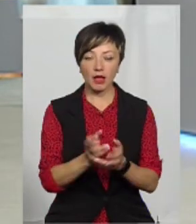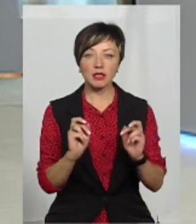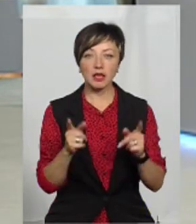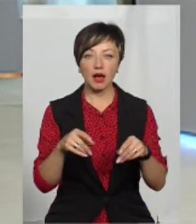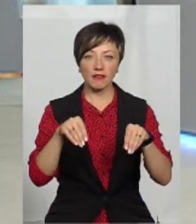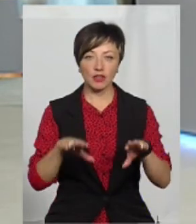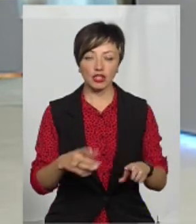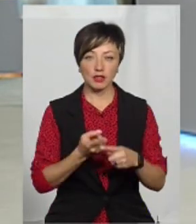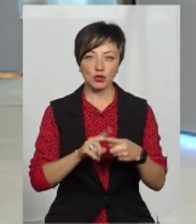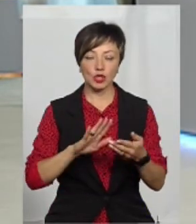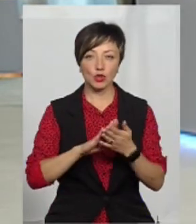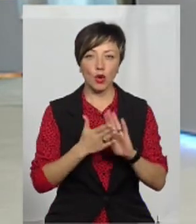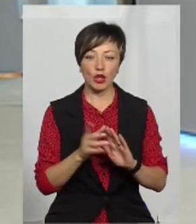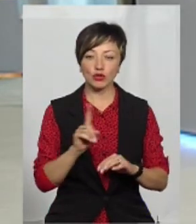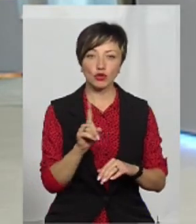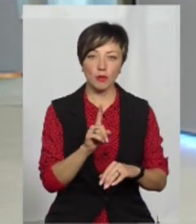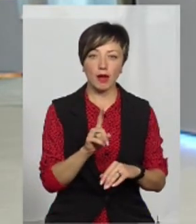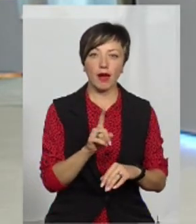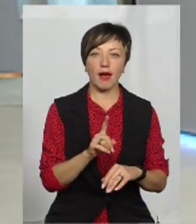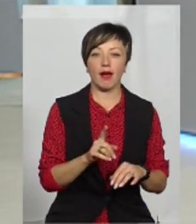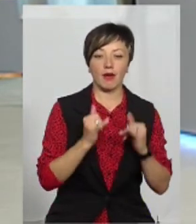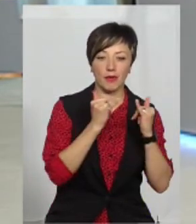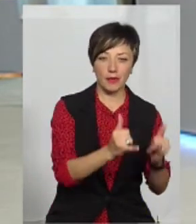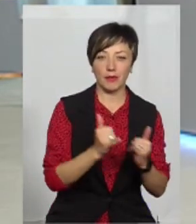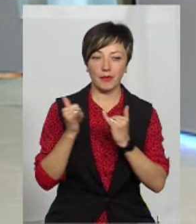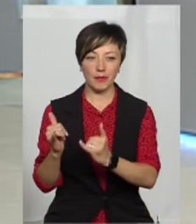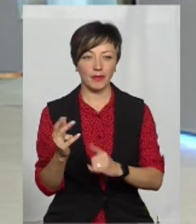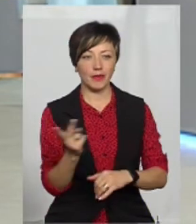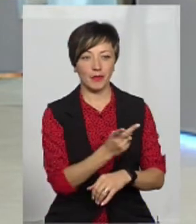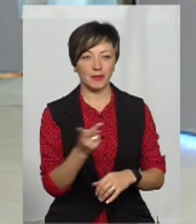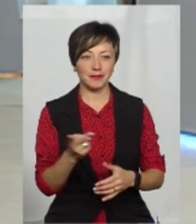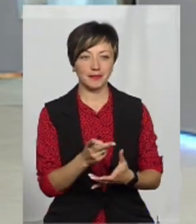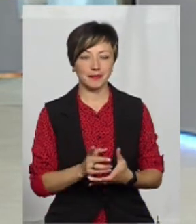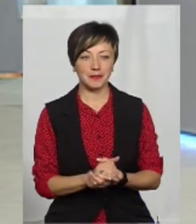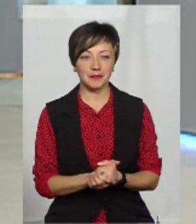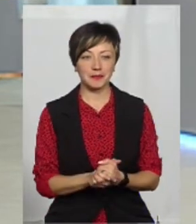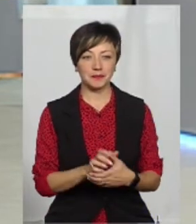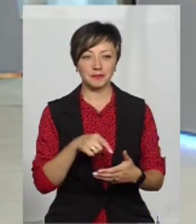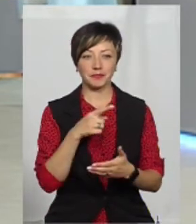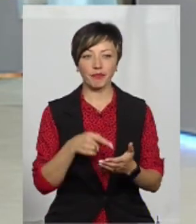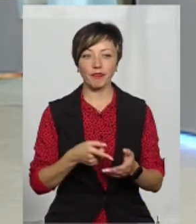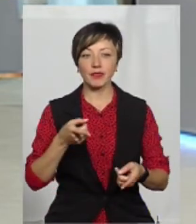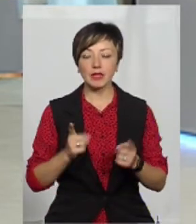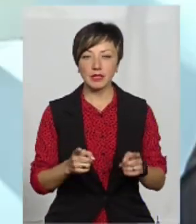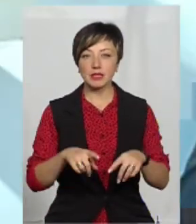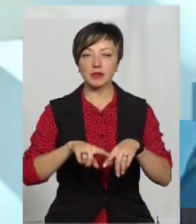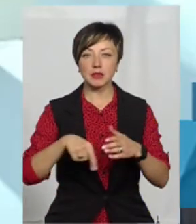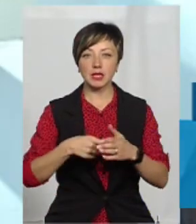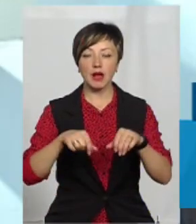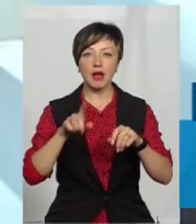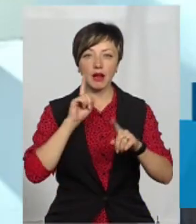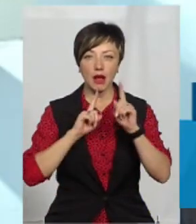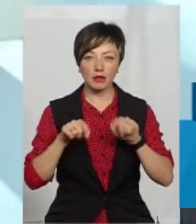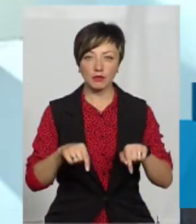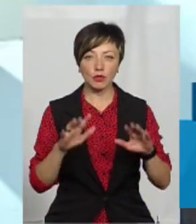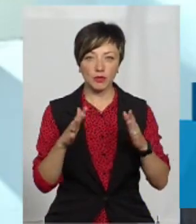можна вчинити ці ситуації, щоб і вовки були ситі, і вівці цілі? Ну, насправді, дійсно, міська рада в даному